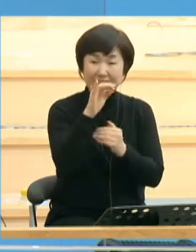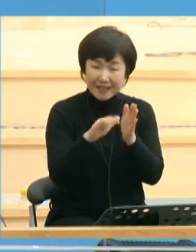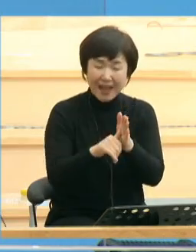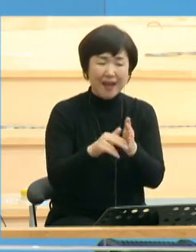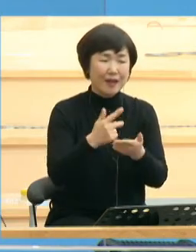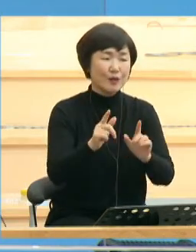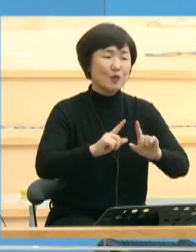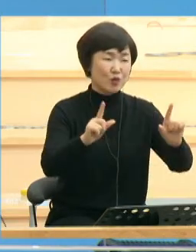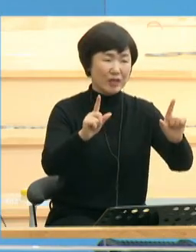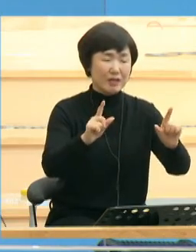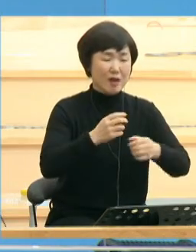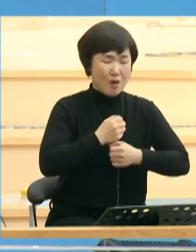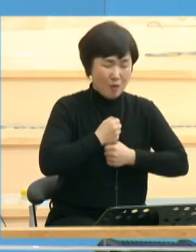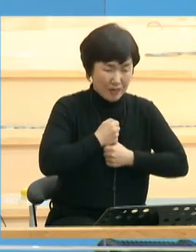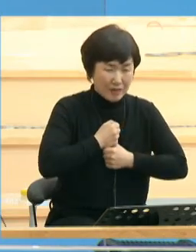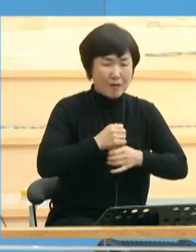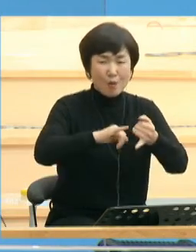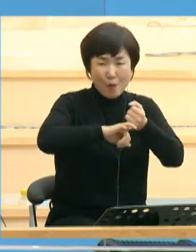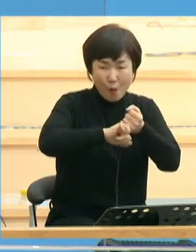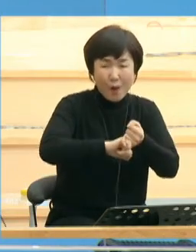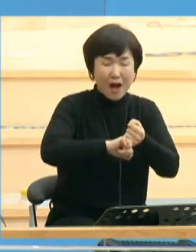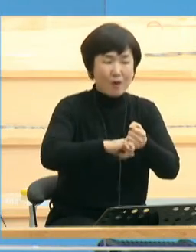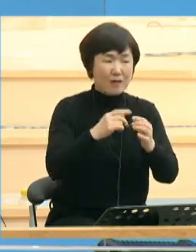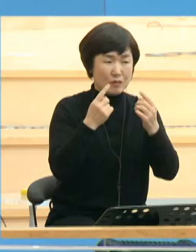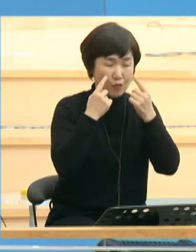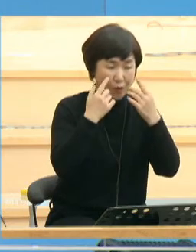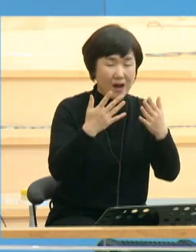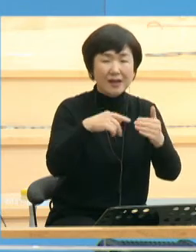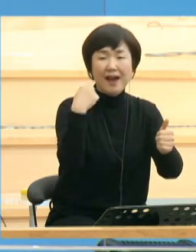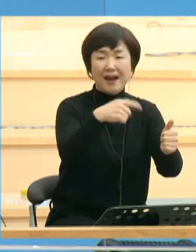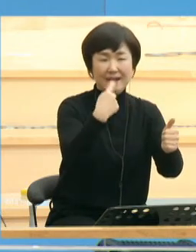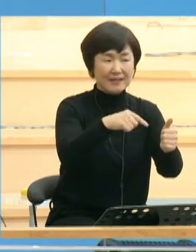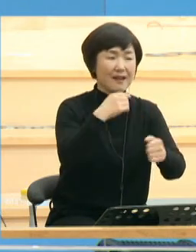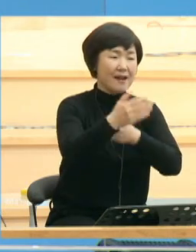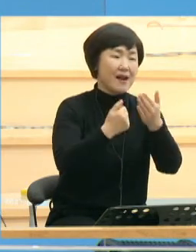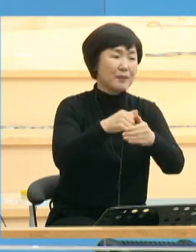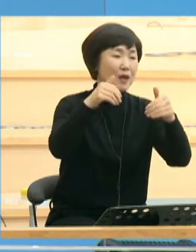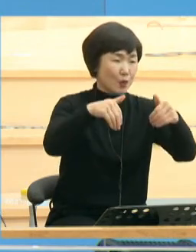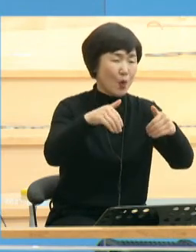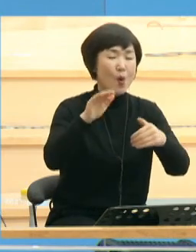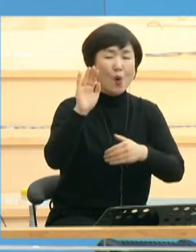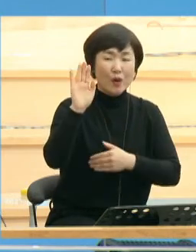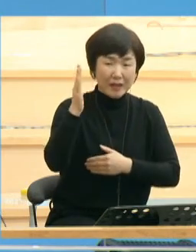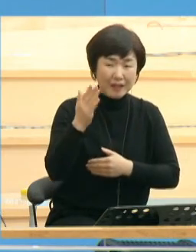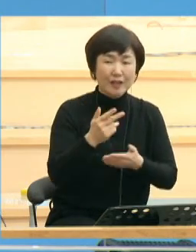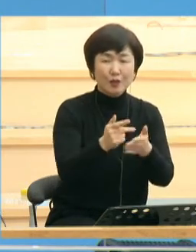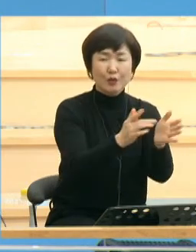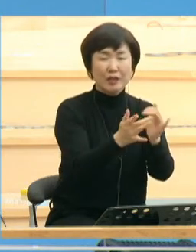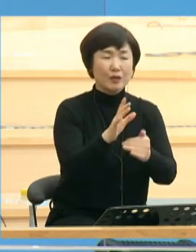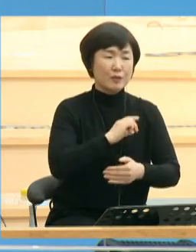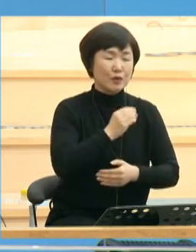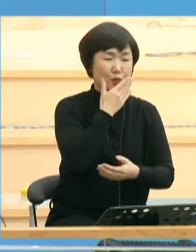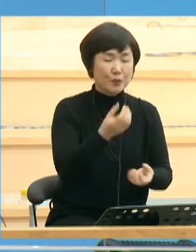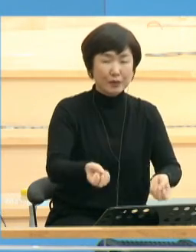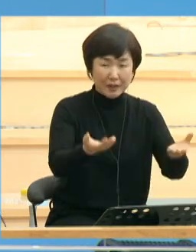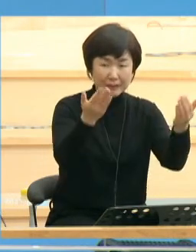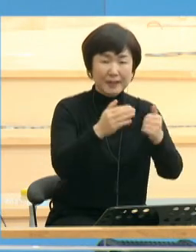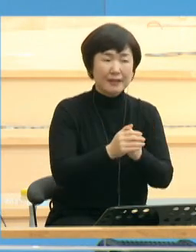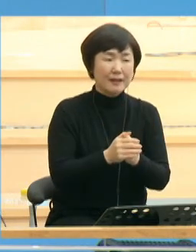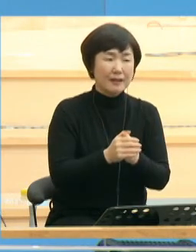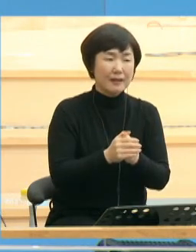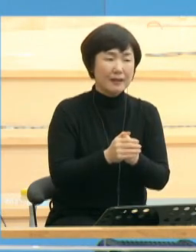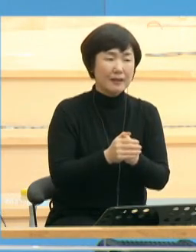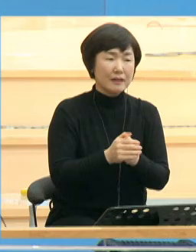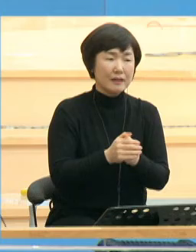만큼은 정확하게 가르칠 수 있는 하나님의 정도 될 수 있기를 주 예수 이름으로 축원합니다 걸면 부모가 타협하지